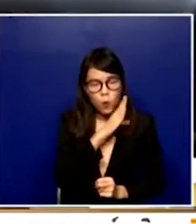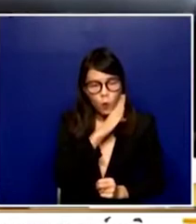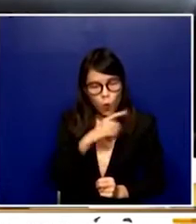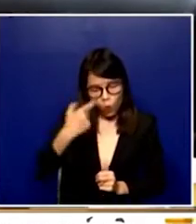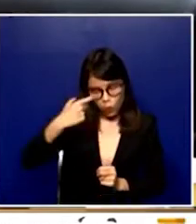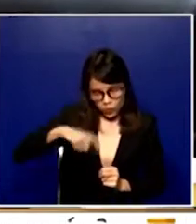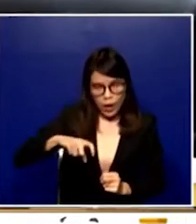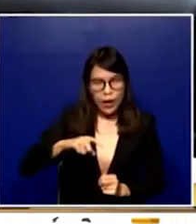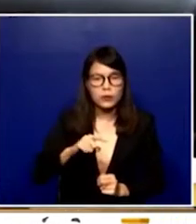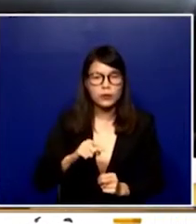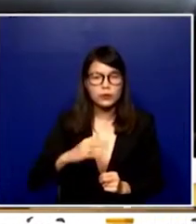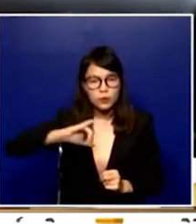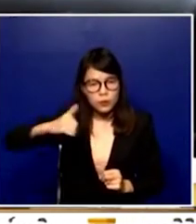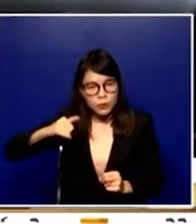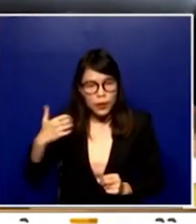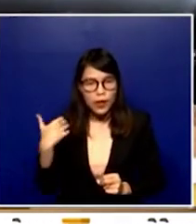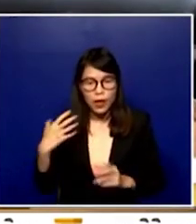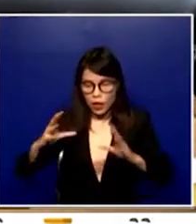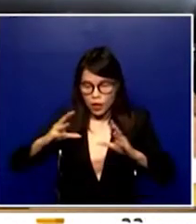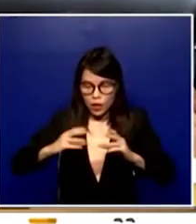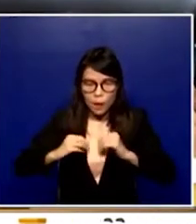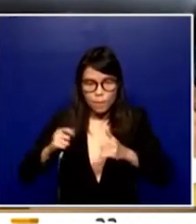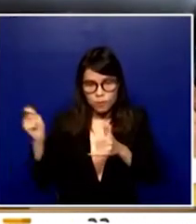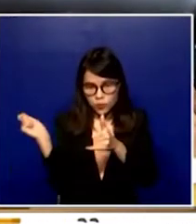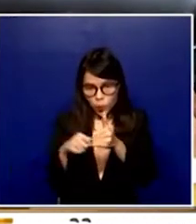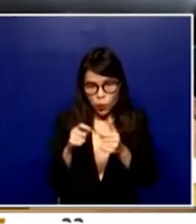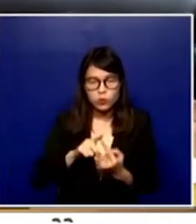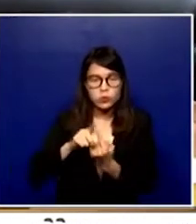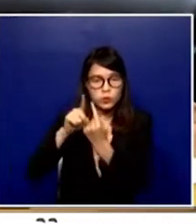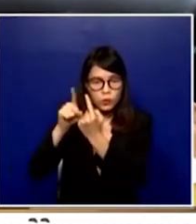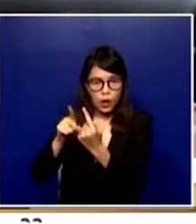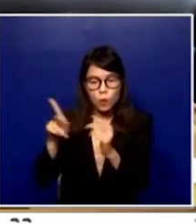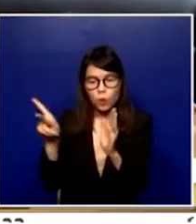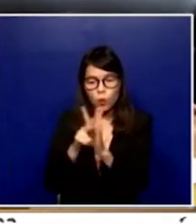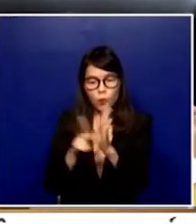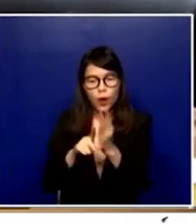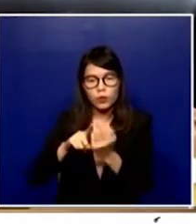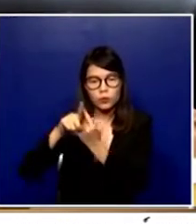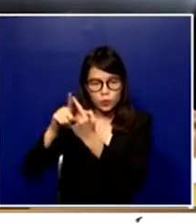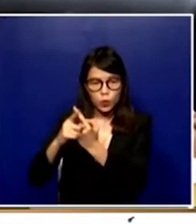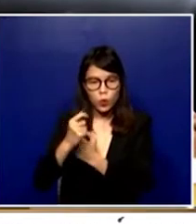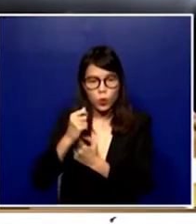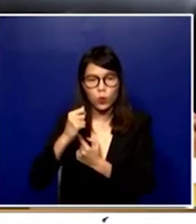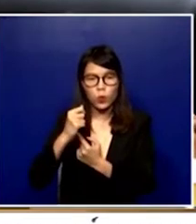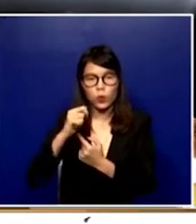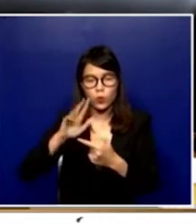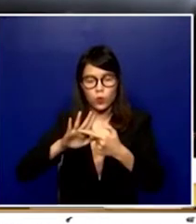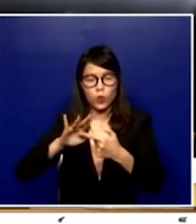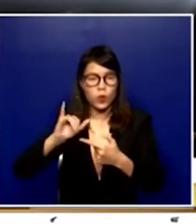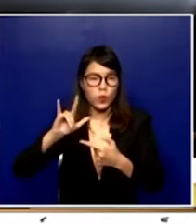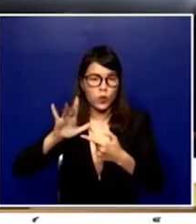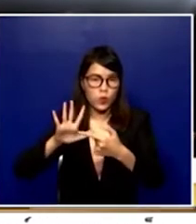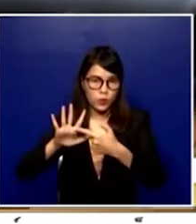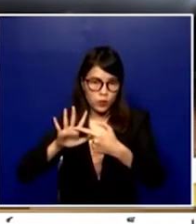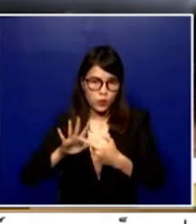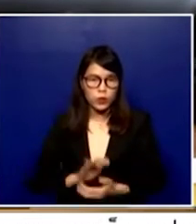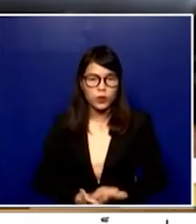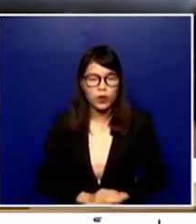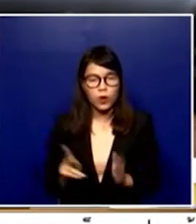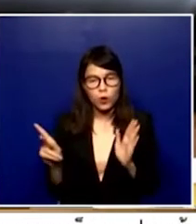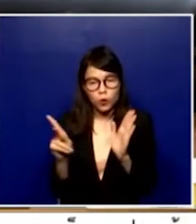โน หรอก่าจะตองมารับโทษตามกฎหมายอยา tailor-un Pilisho รู้ rectangular